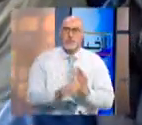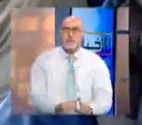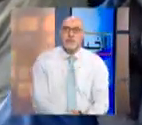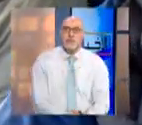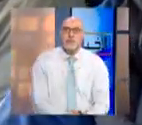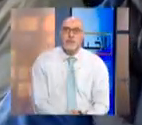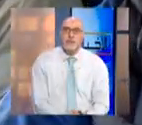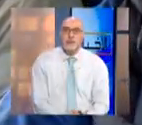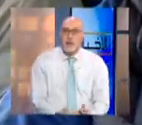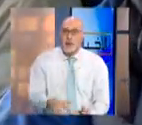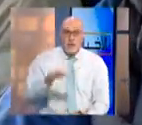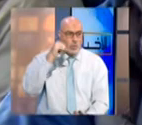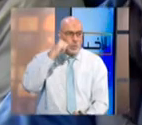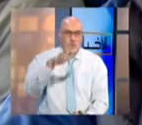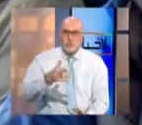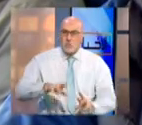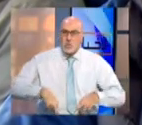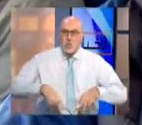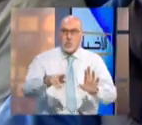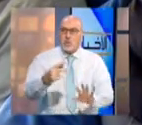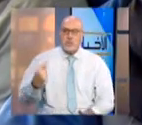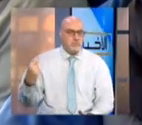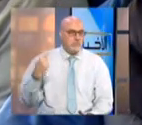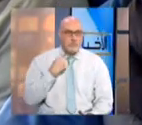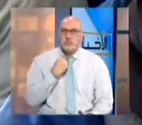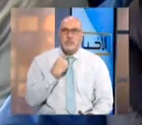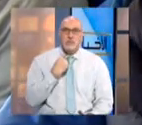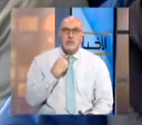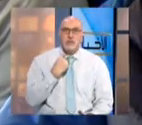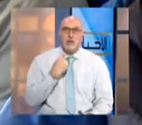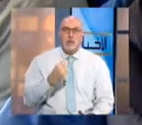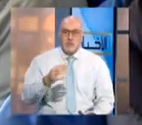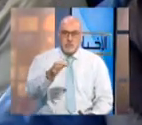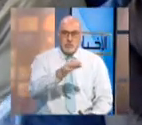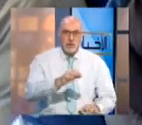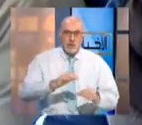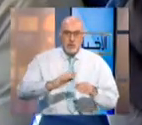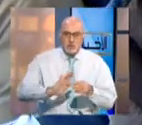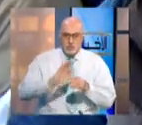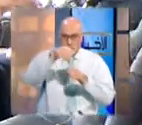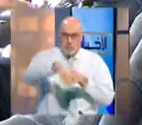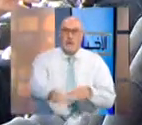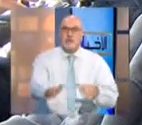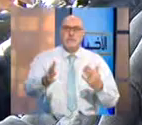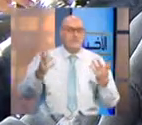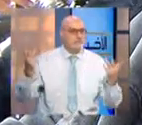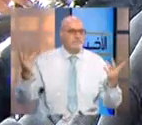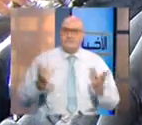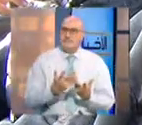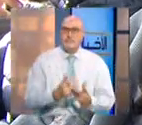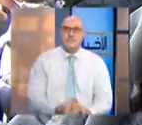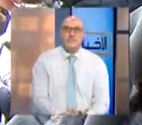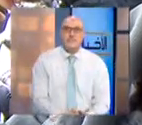هذه الطريق خاسرة بزاف، مكسرة مثنية لتسمسيلة، معاناة الحفر دودانات خاسرة بزاف. نخدم هذا الطريق